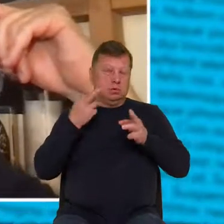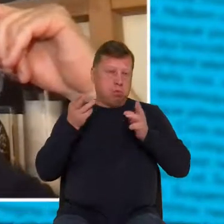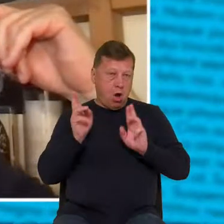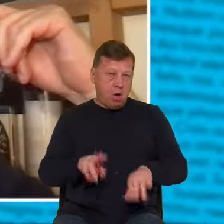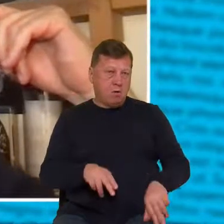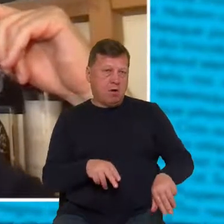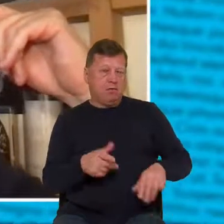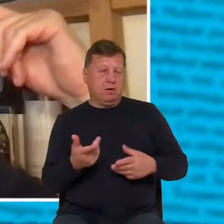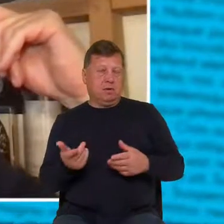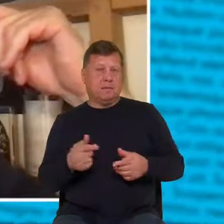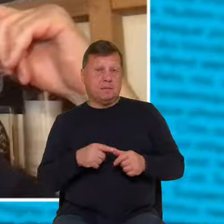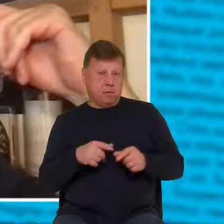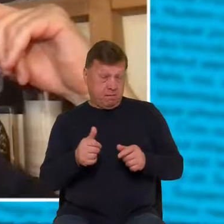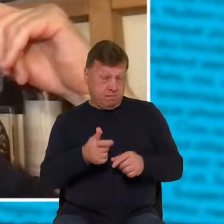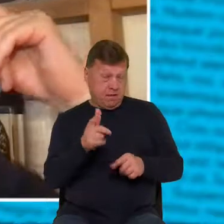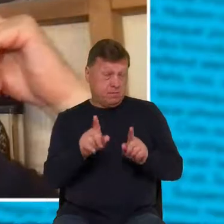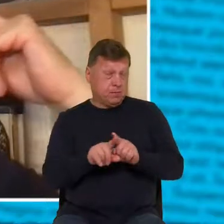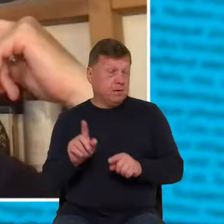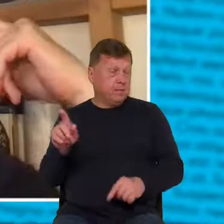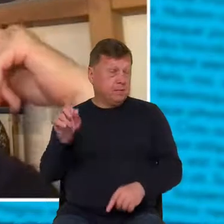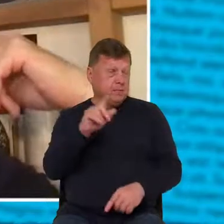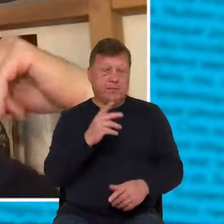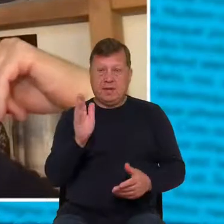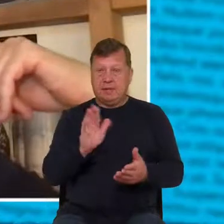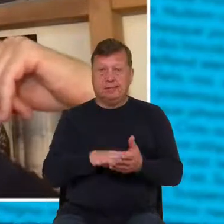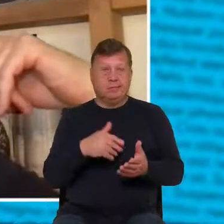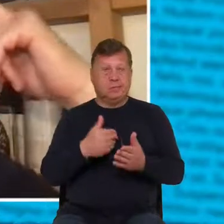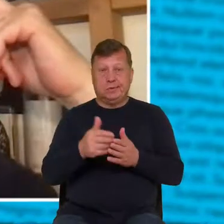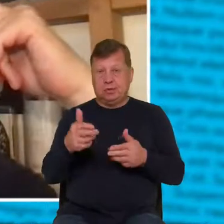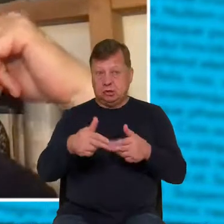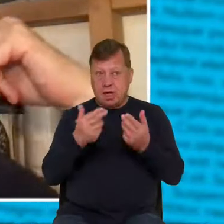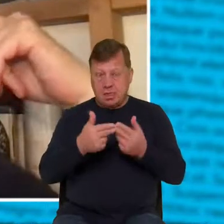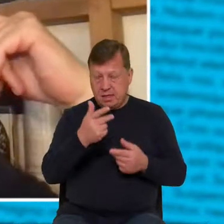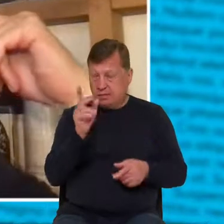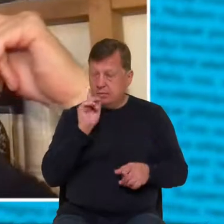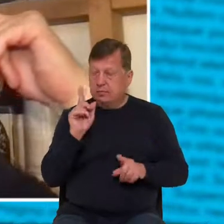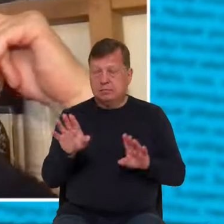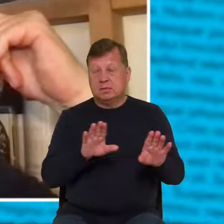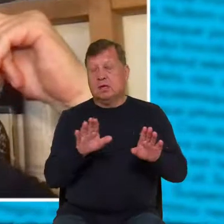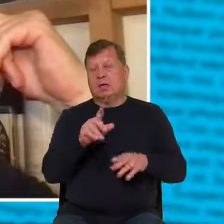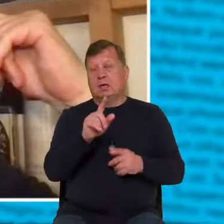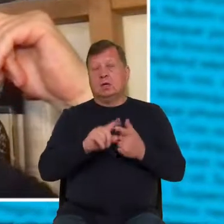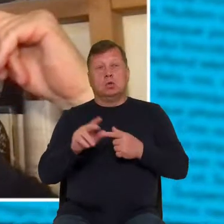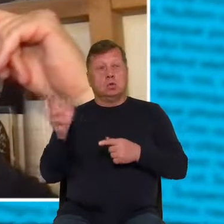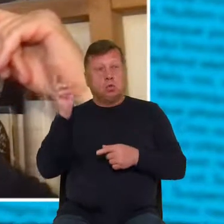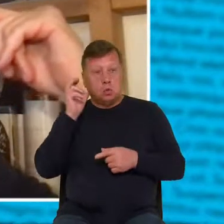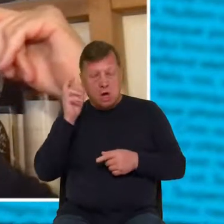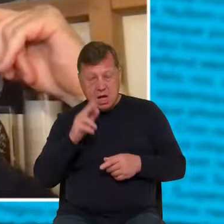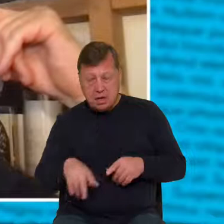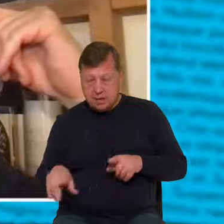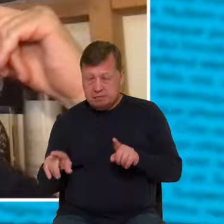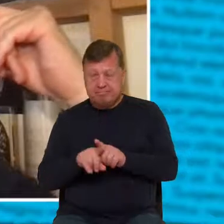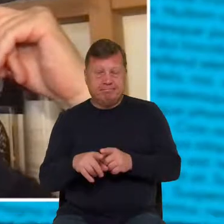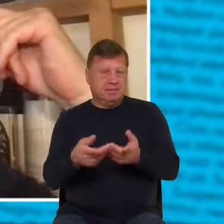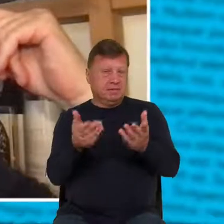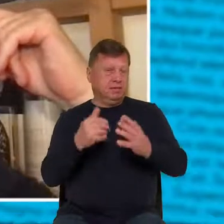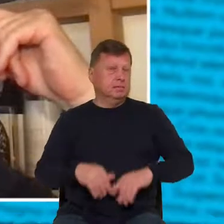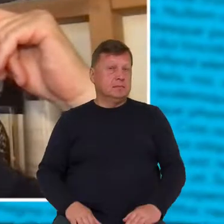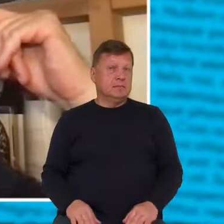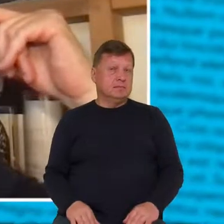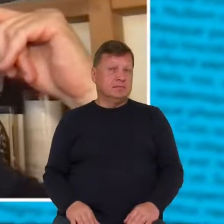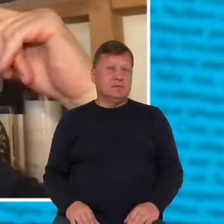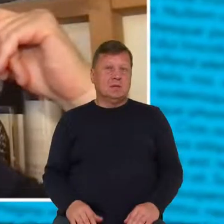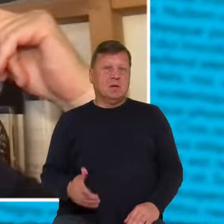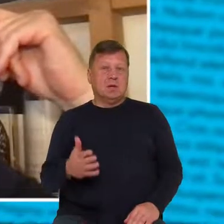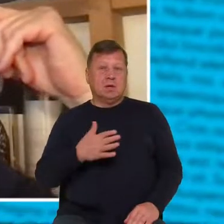różnych aspektów, o których już mówiliśmy, czyli na przykład dotyczy to dziennikarstwa, dotyczy to słuchania, dotyczy to